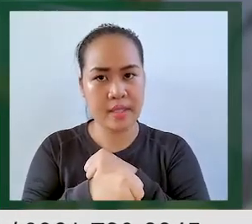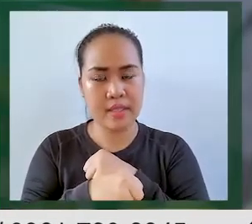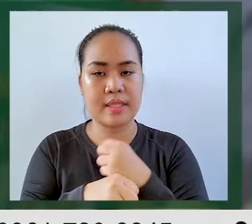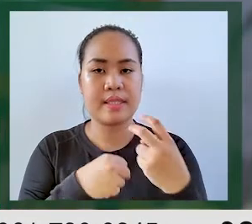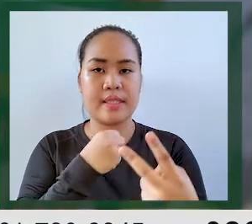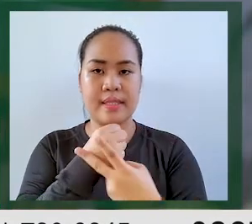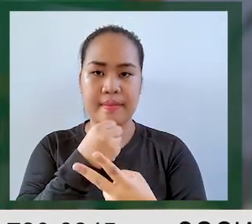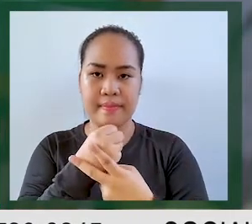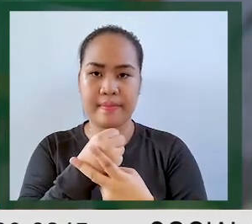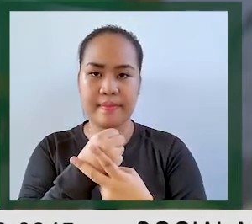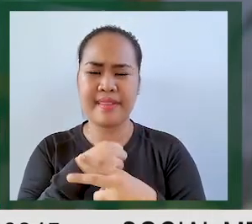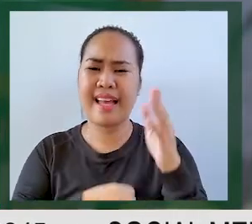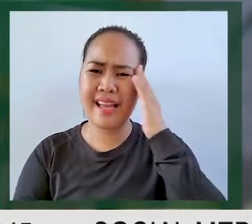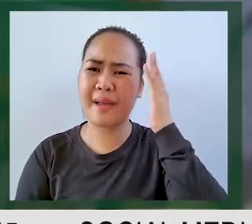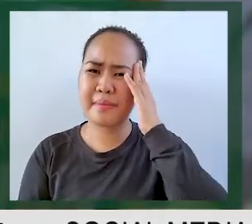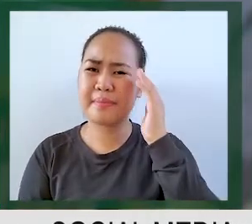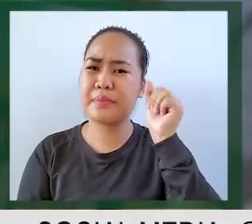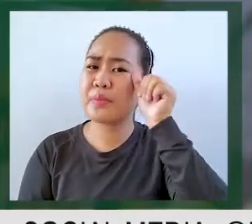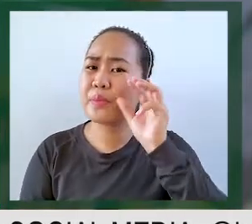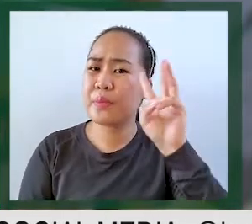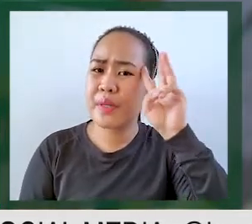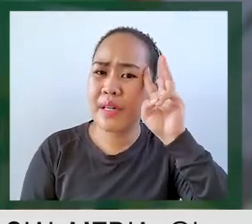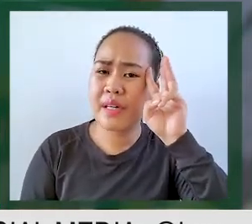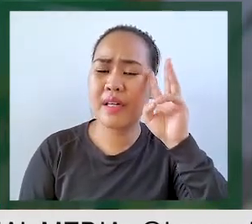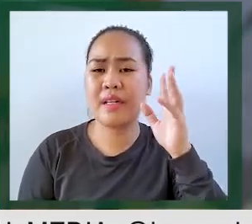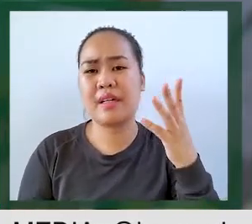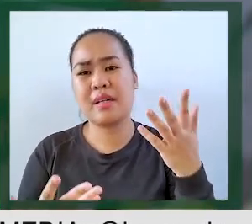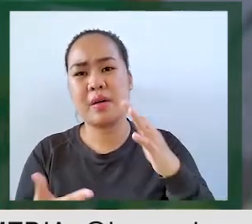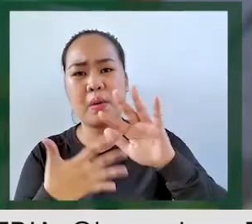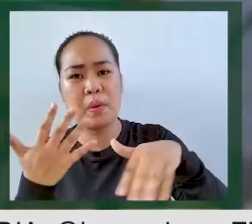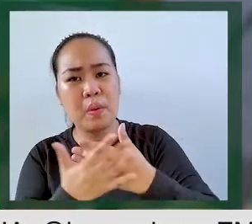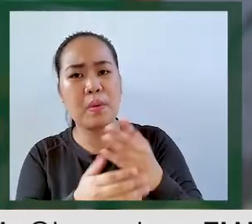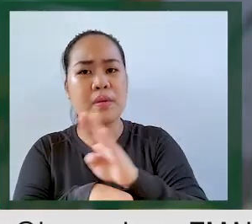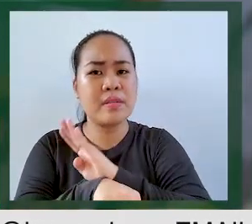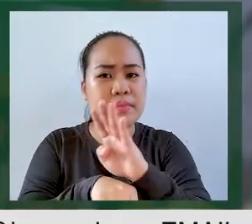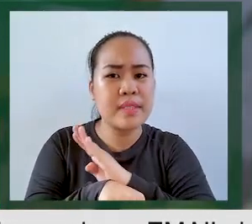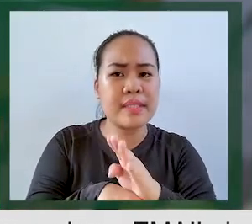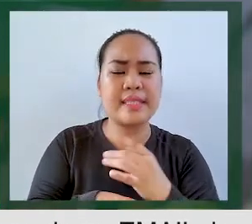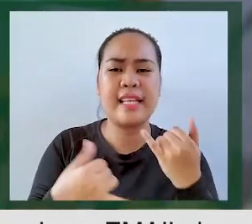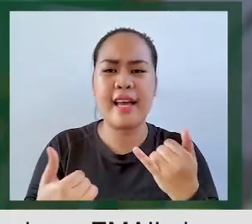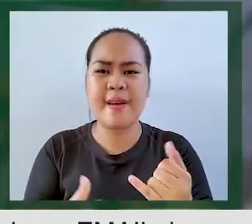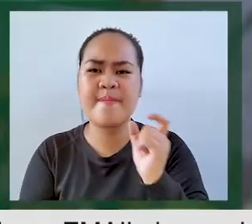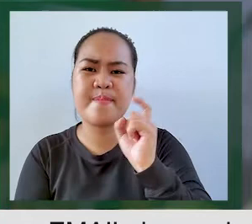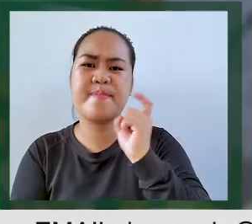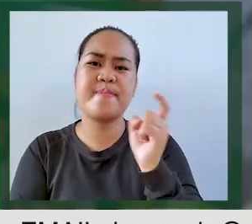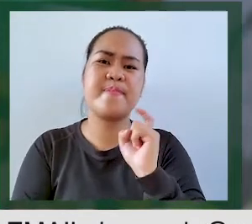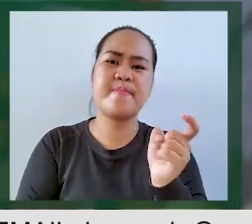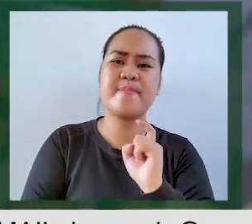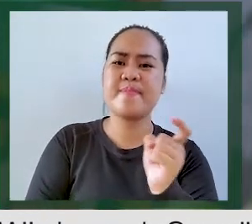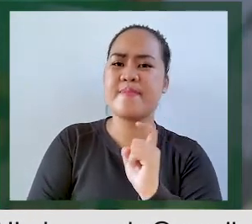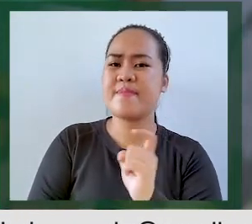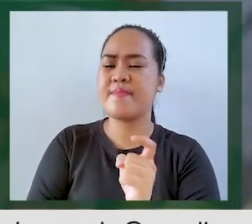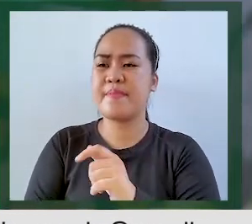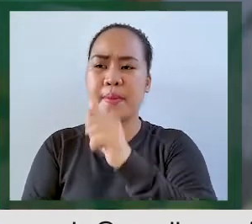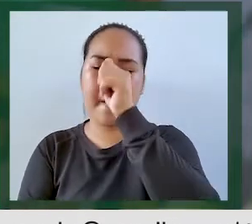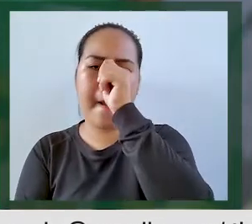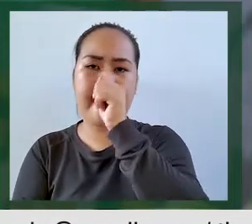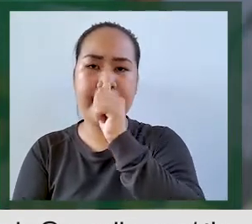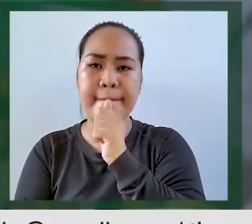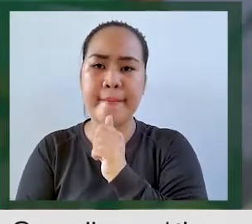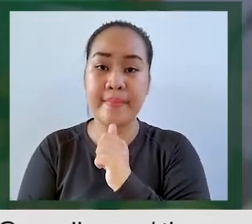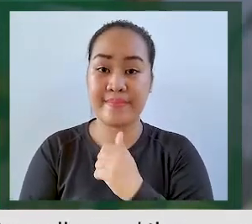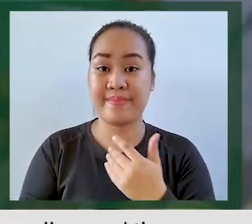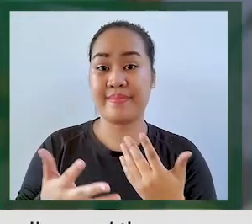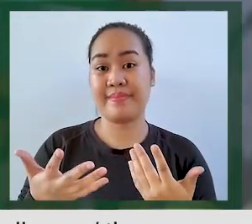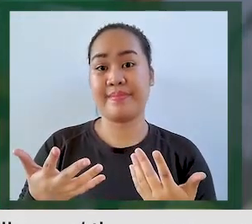negosyante, para makabawi dun sa mga losses nila in the past months, nagdo-double time ngayon sa